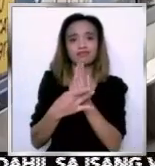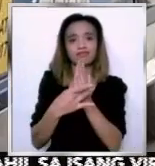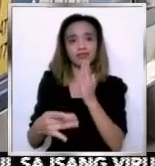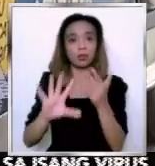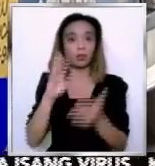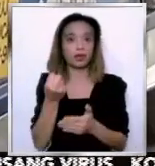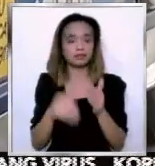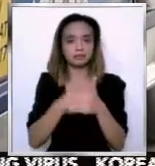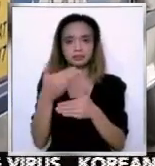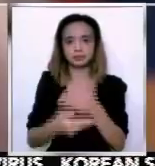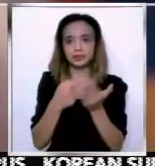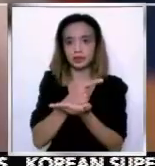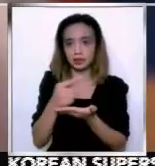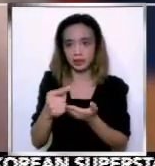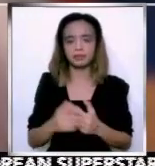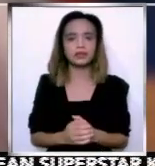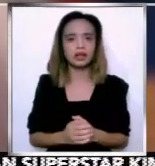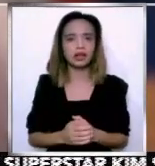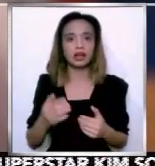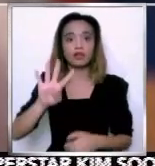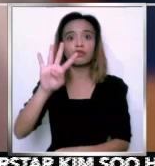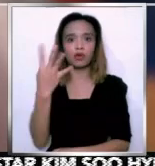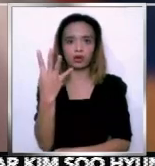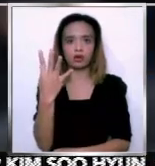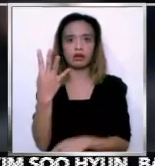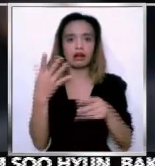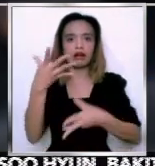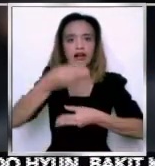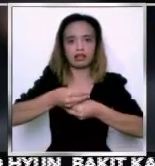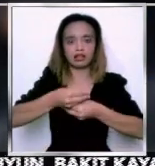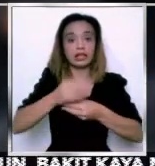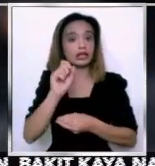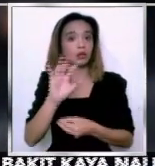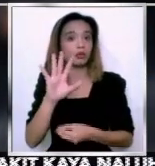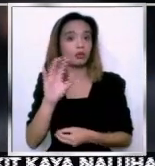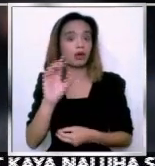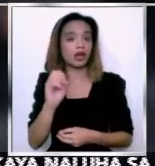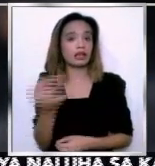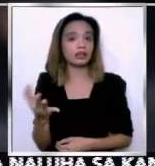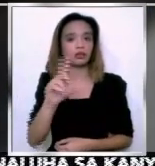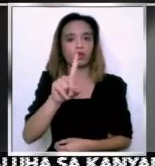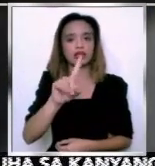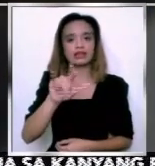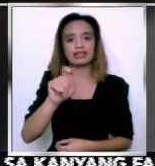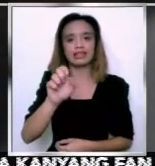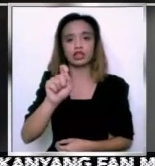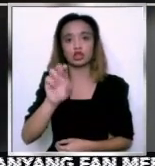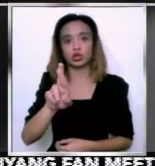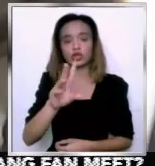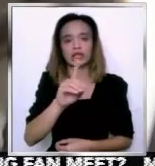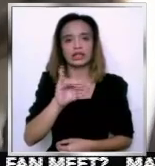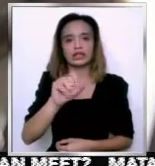linggo. Mahigit 4 piso ang inaasahang dagdag sa kada litro ng diesel at mahigit piso naman sa kada litro